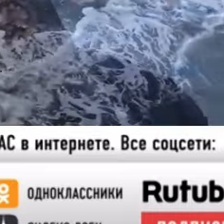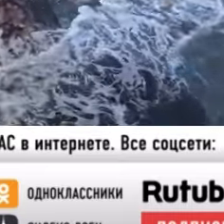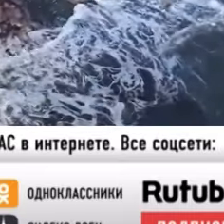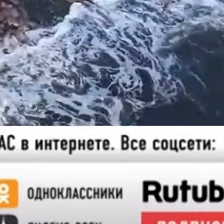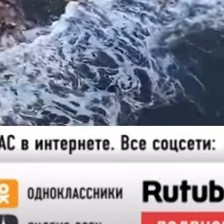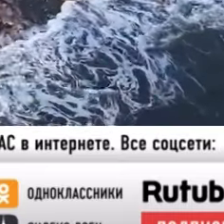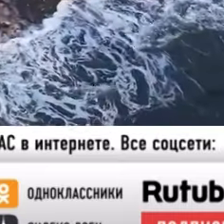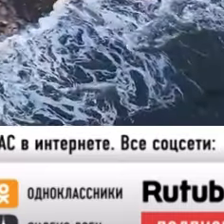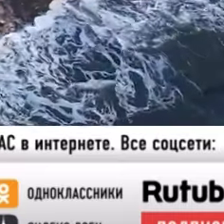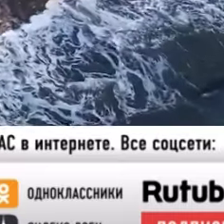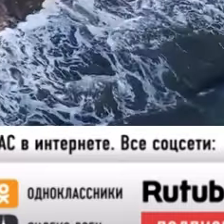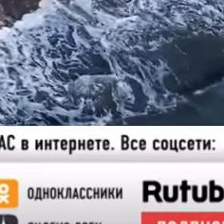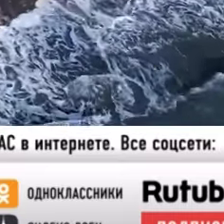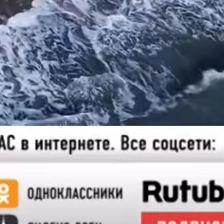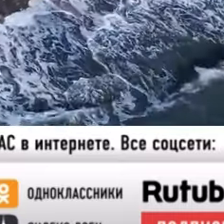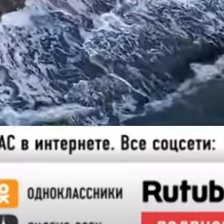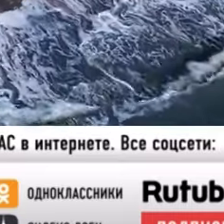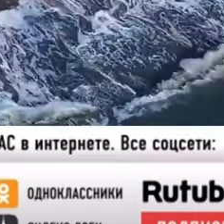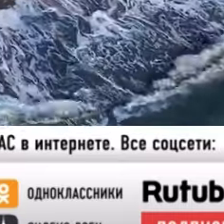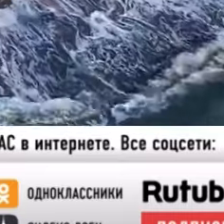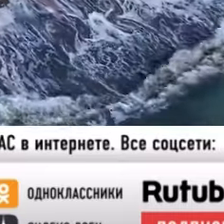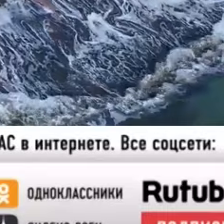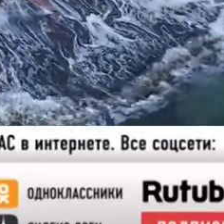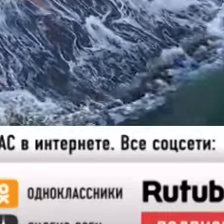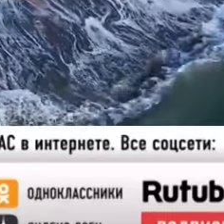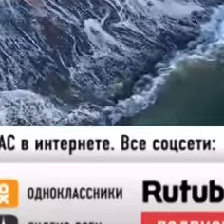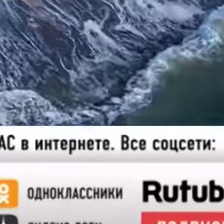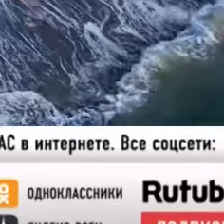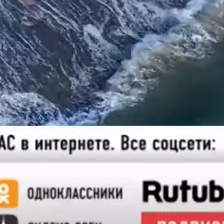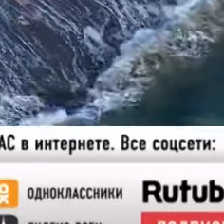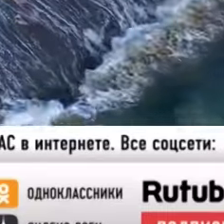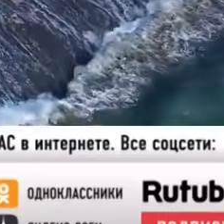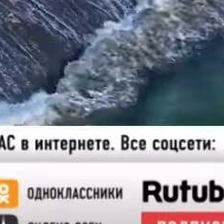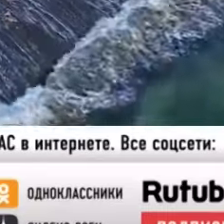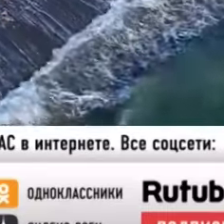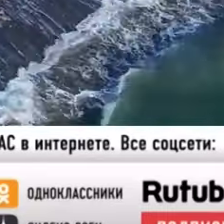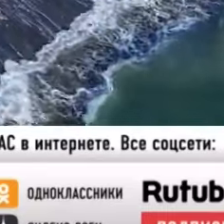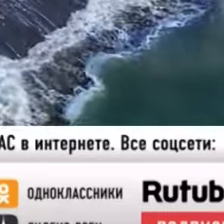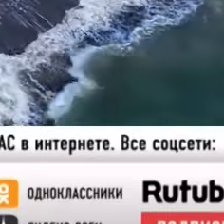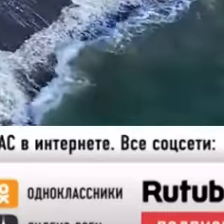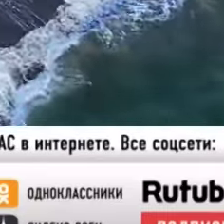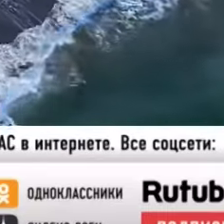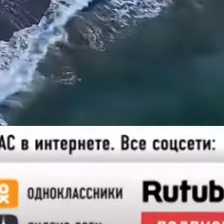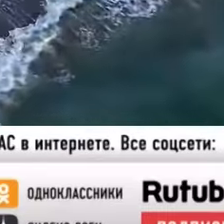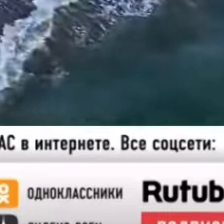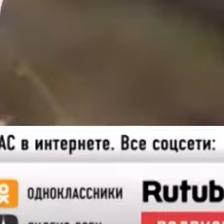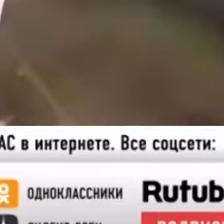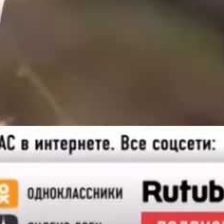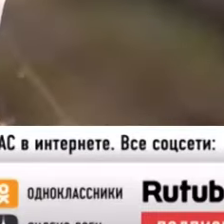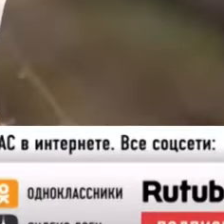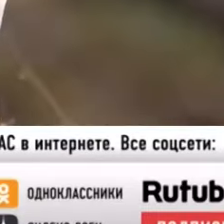И как бы сильно ошибались все те, кто пытались объяснять буквально апокалипсис и находить